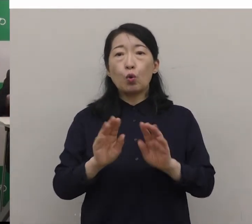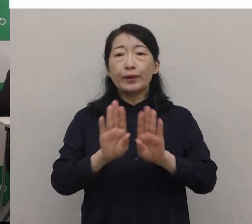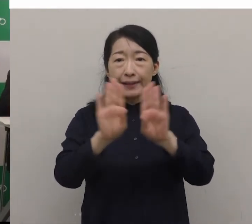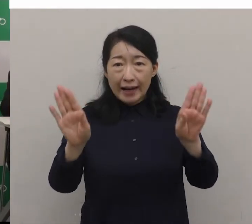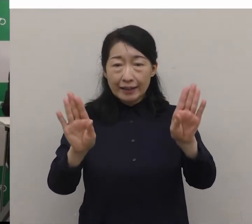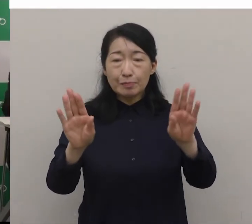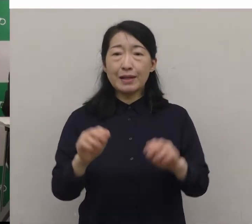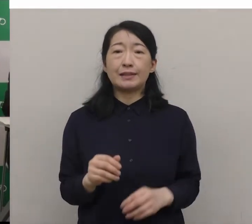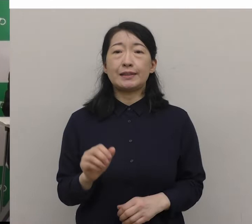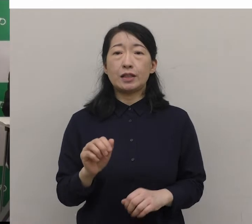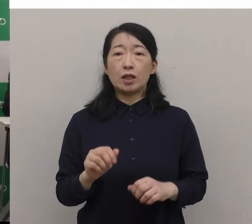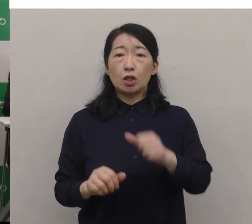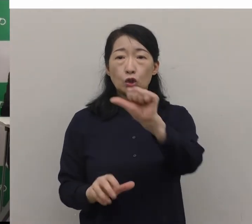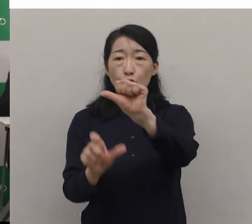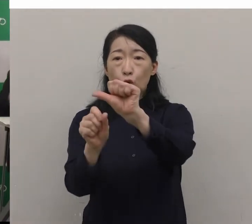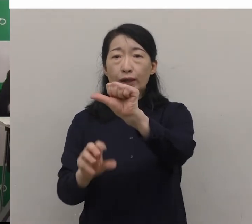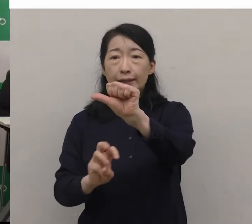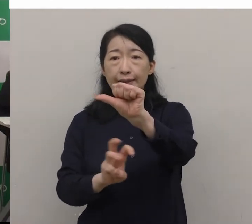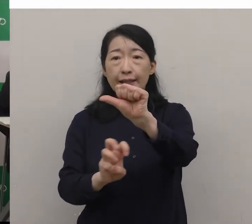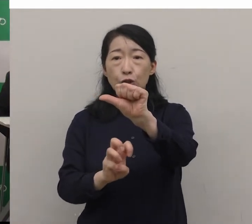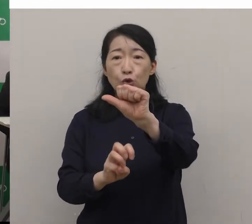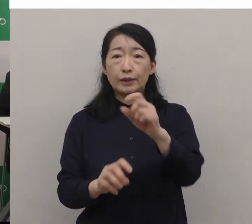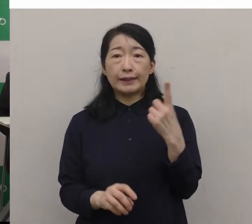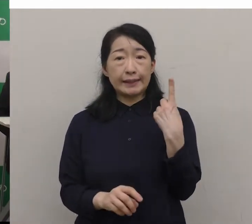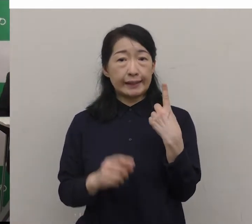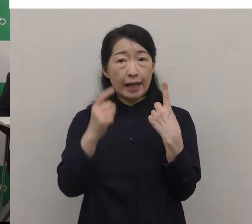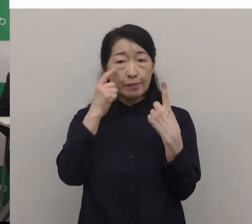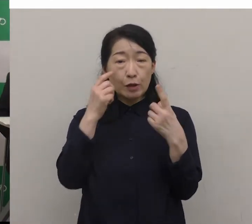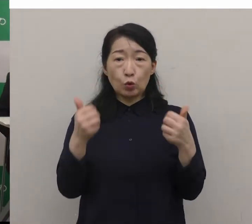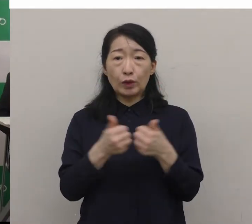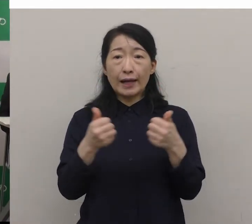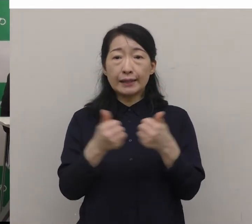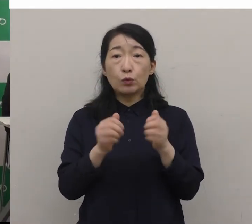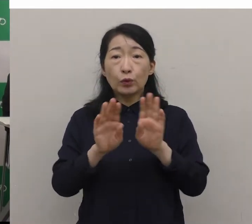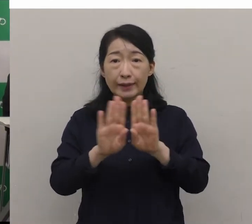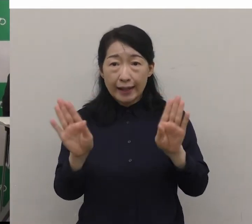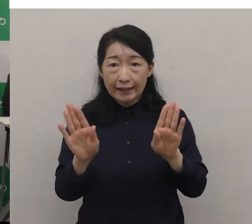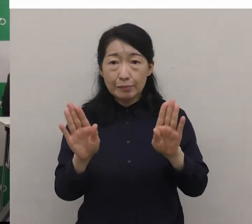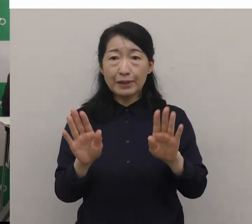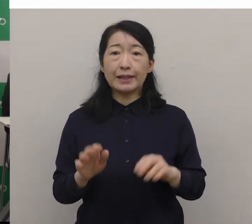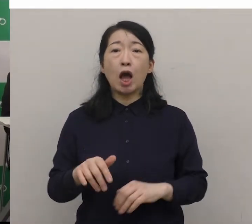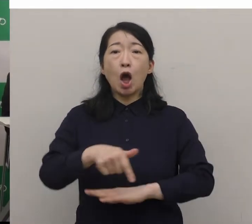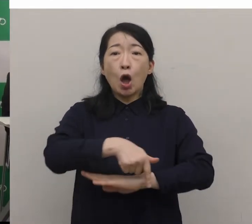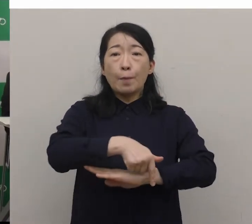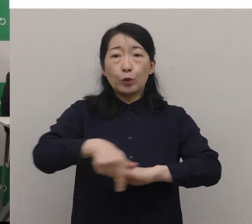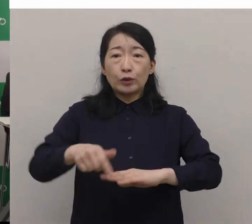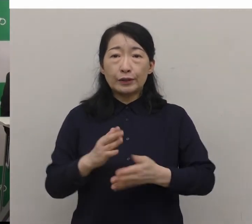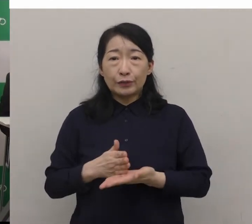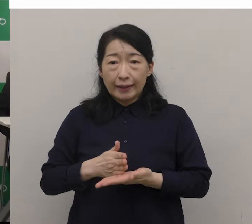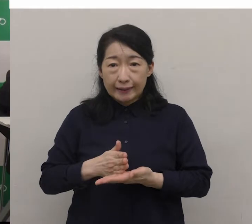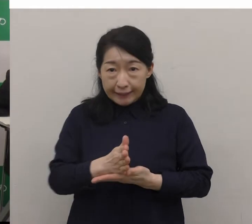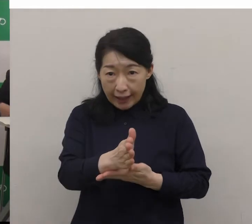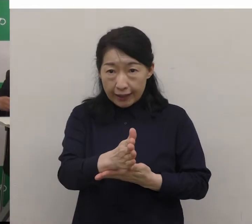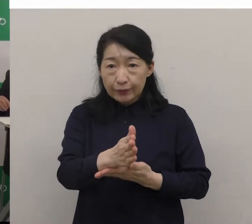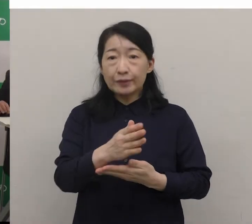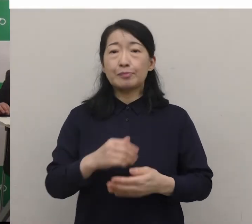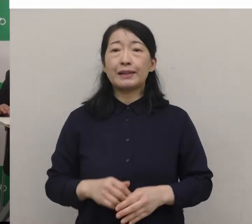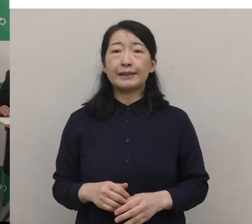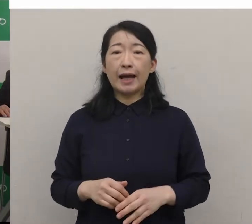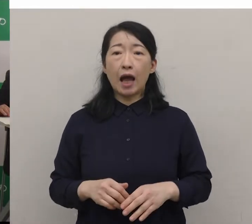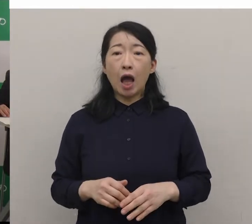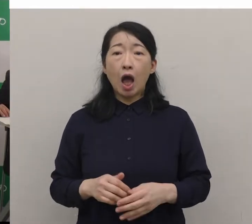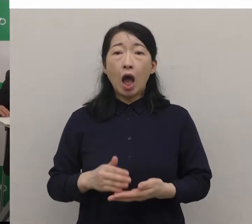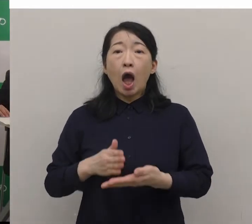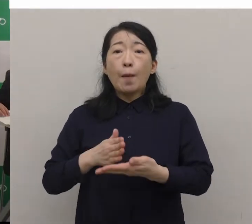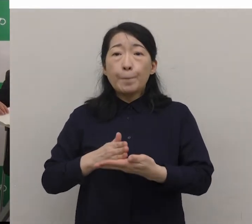ックオフミーティングを開催し、ついに本プロジェクトのみが本格的に始動いたしました。本プロジェクトでは